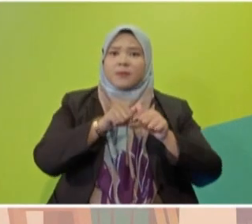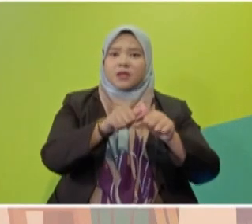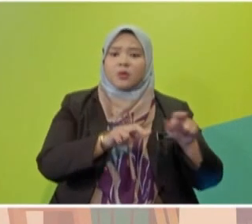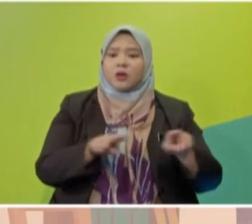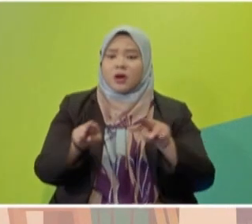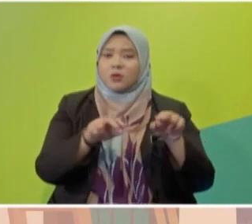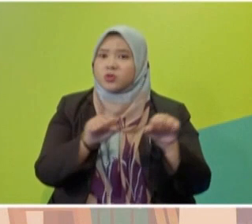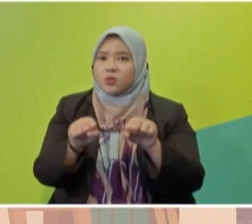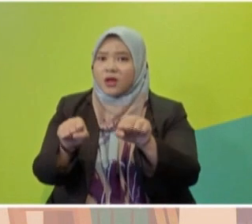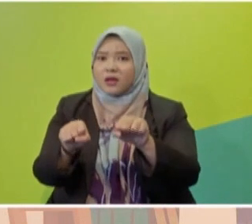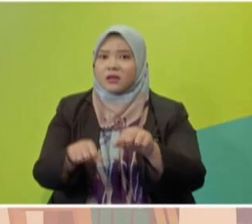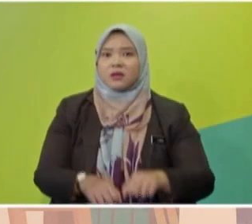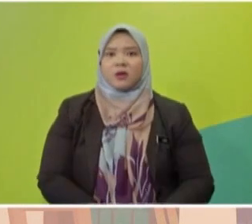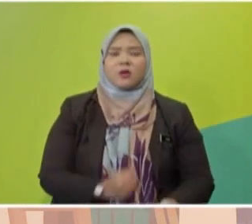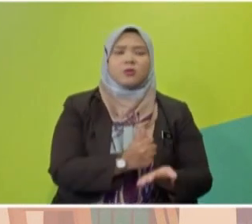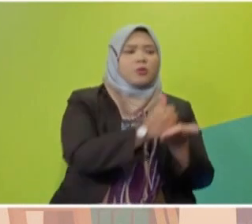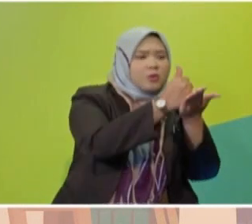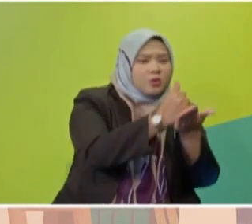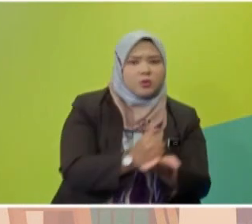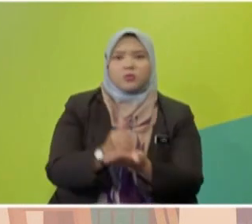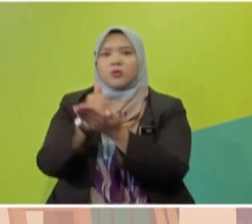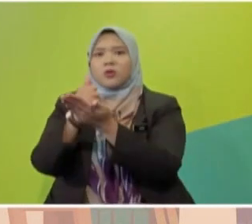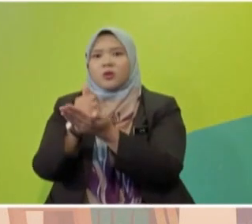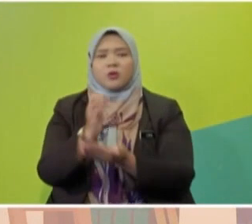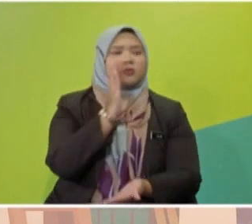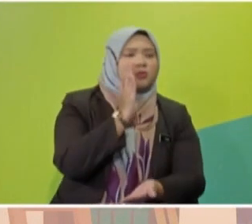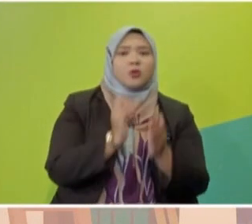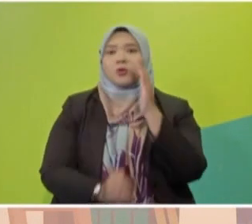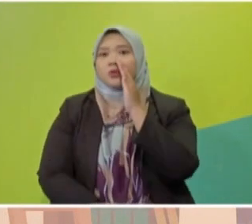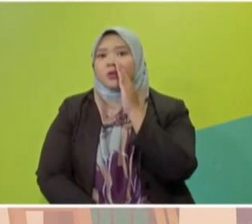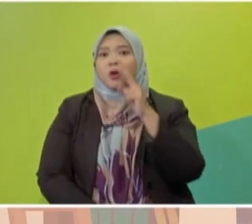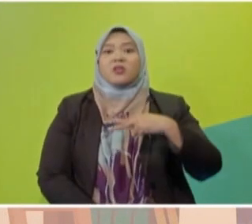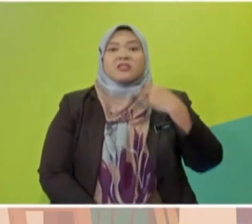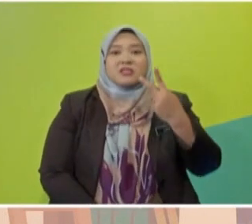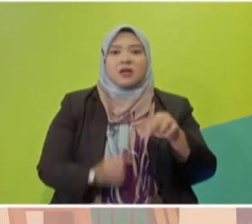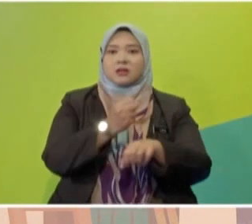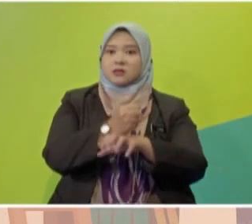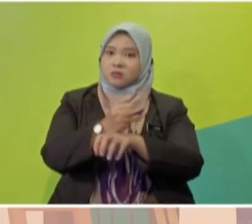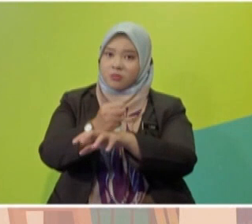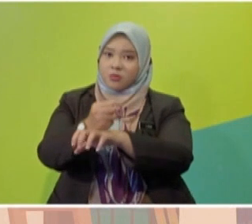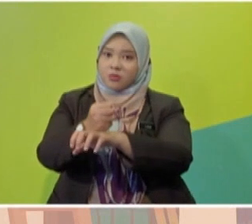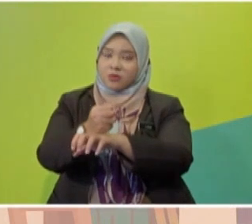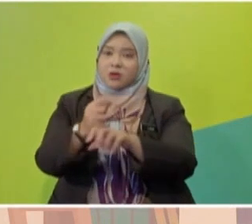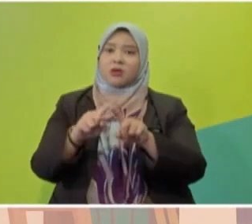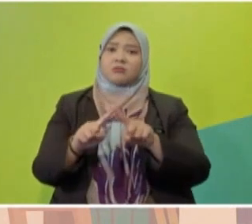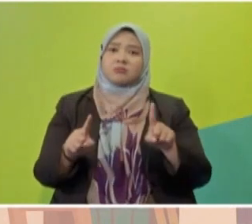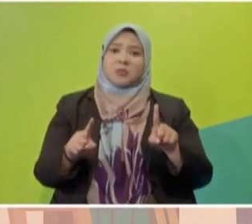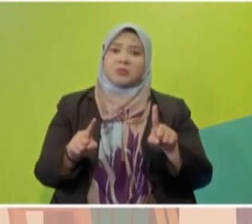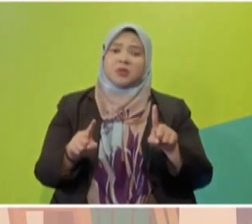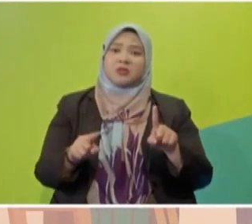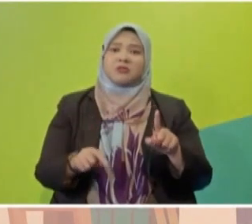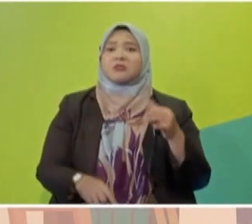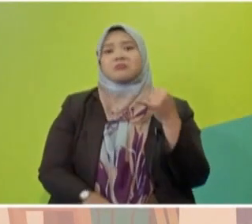jerit semut. Dia berusaha untuk berenang ke tepi, tetapi tidak berhasil kerana